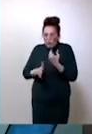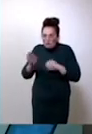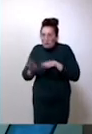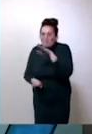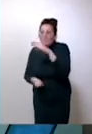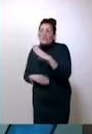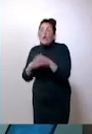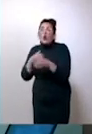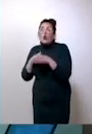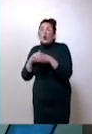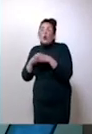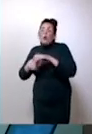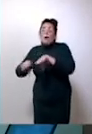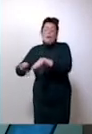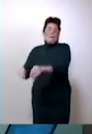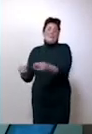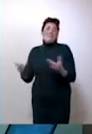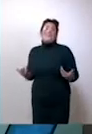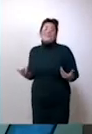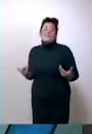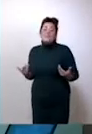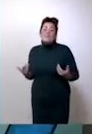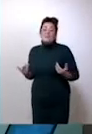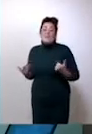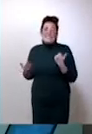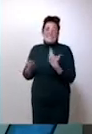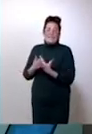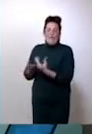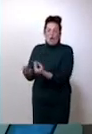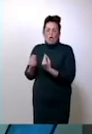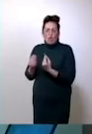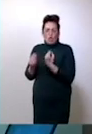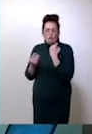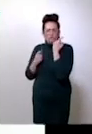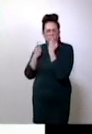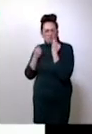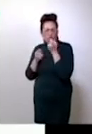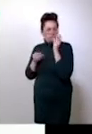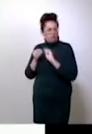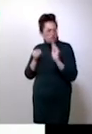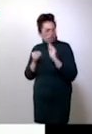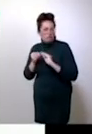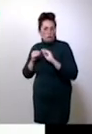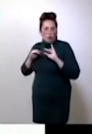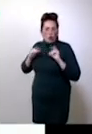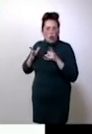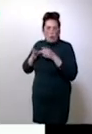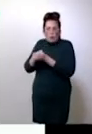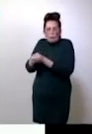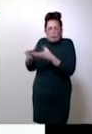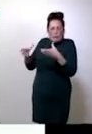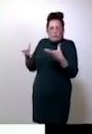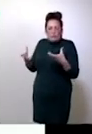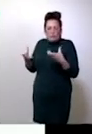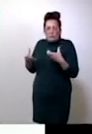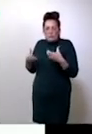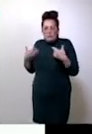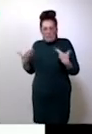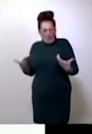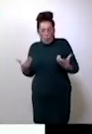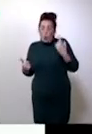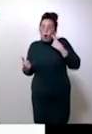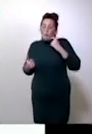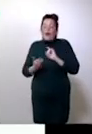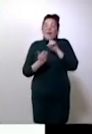des interrogations, des doutes et des points de vigilance sur son développement, parce qu'on estime à plus de 300 aujourd'hui les